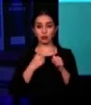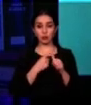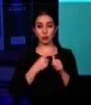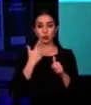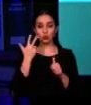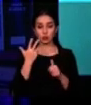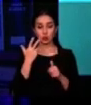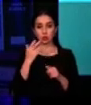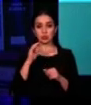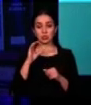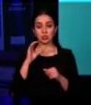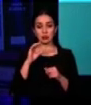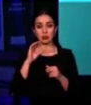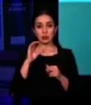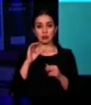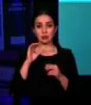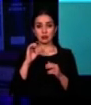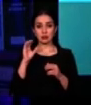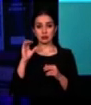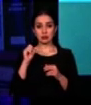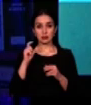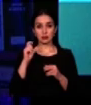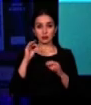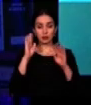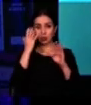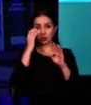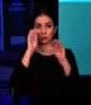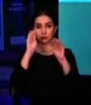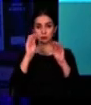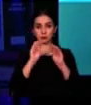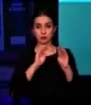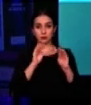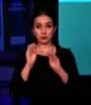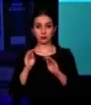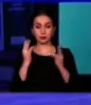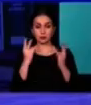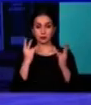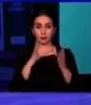joylashtiring. Misol sifatida mana shu 3ta rasmni joylashtirishimiz kerak bo'ladi.